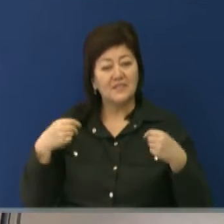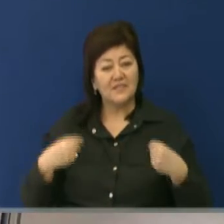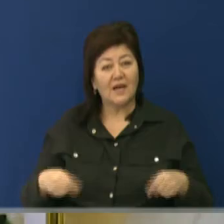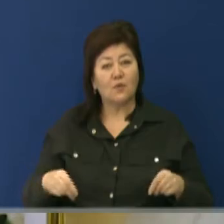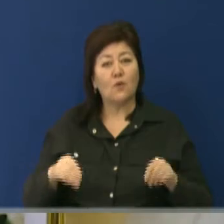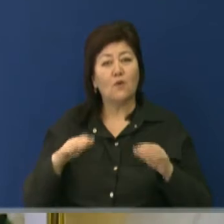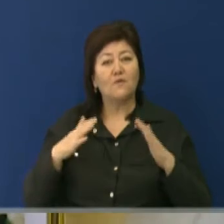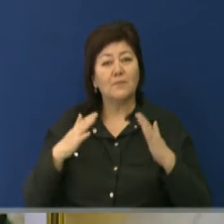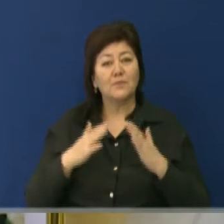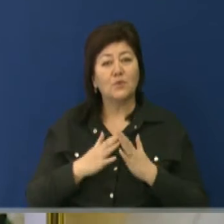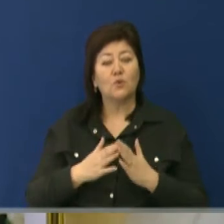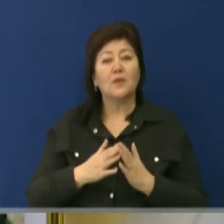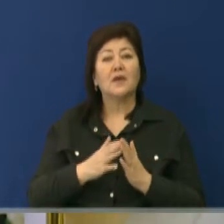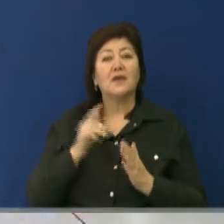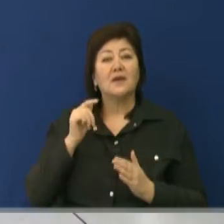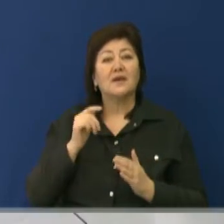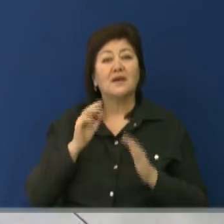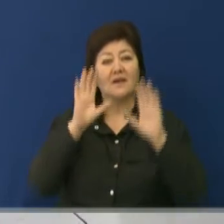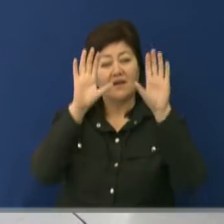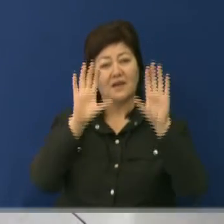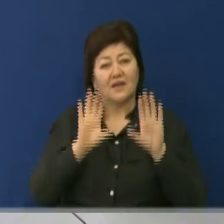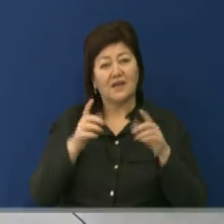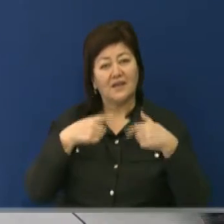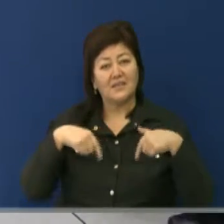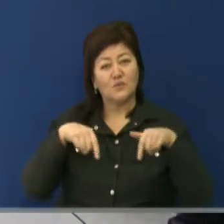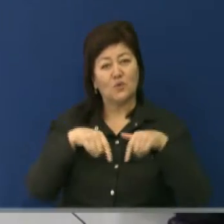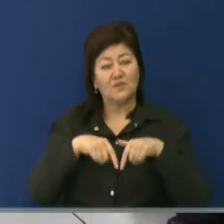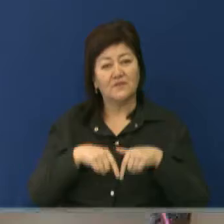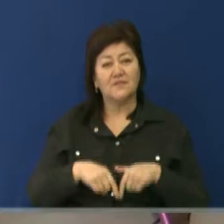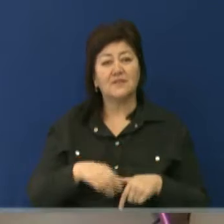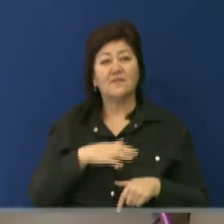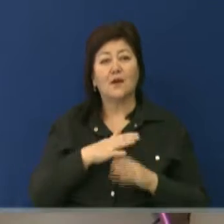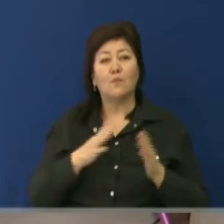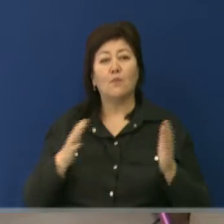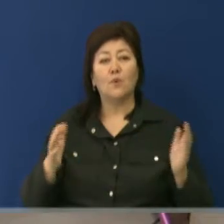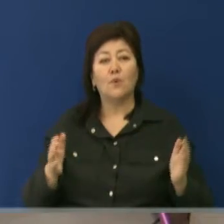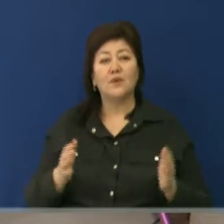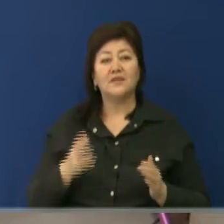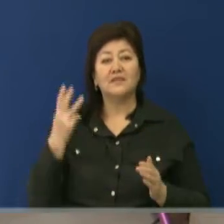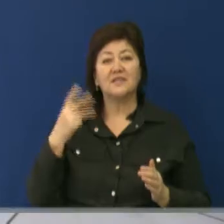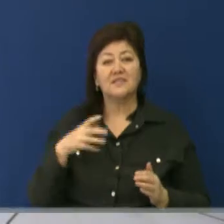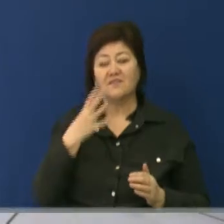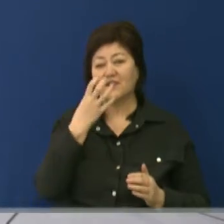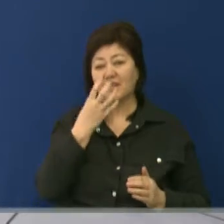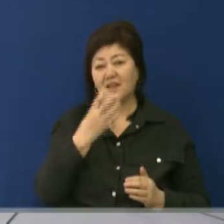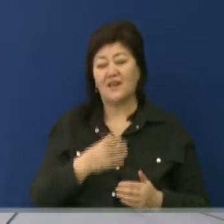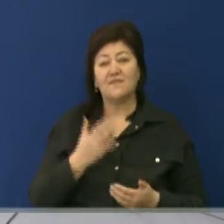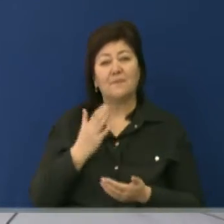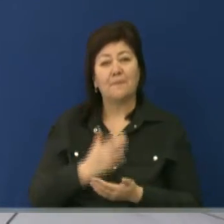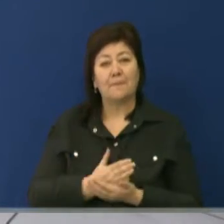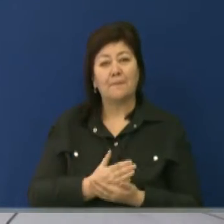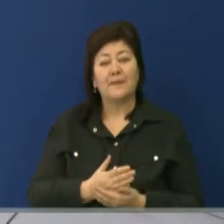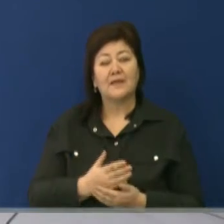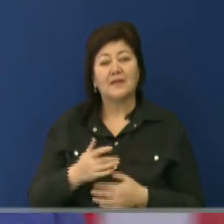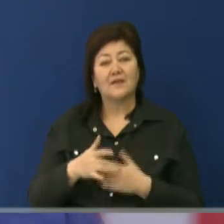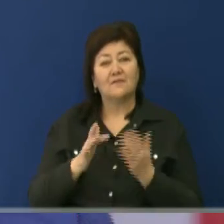ашылды. Экспозицияға 30-ға тарта фото сурет қойылып, тұрғындар назарына ұсынылды. Ұйымдастырушылардың айтуынша, басты мақсат